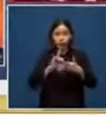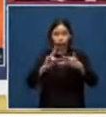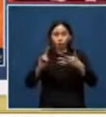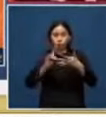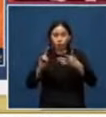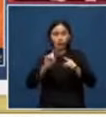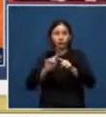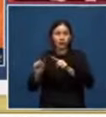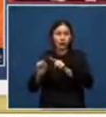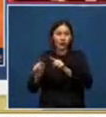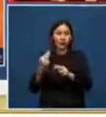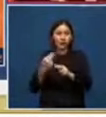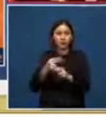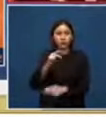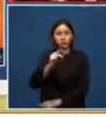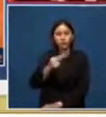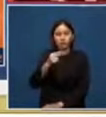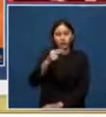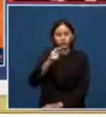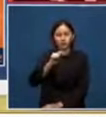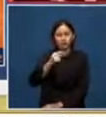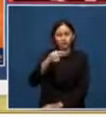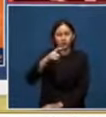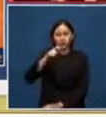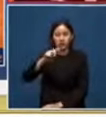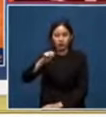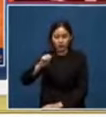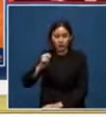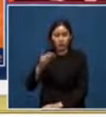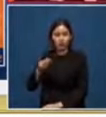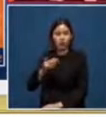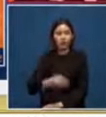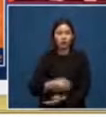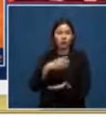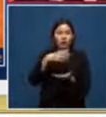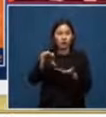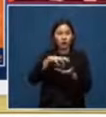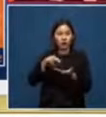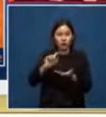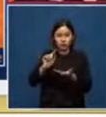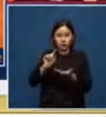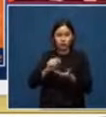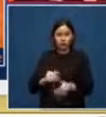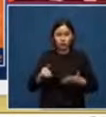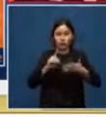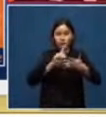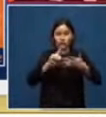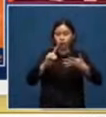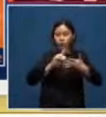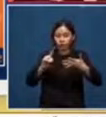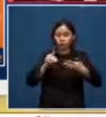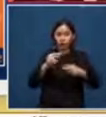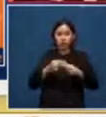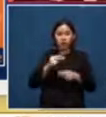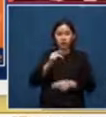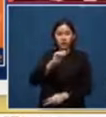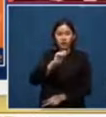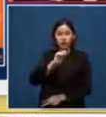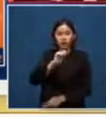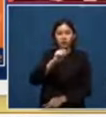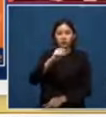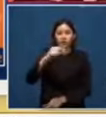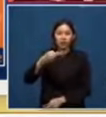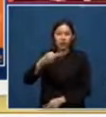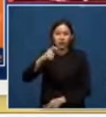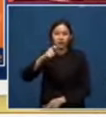แดลิฟวิ่งรัชดาประชาอุทิศครับก็ก่อนอื่นเรื่องขอกล่าวถึงก่อนนะครับว่าคอนโดแดลิฟวิ่งรัชดาประชาอุทิศนั้น